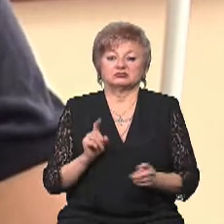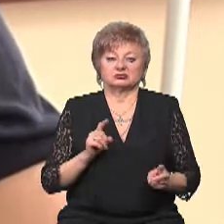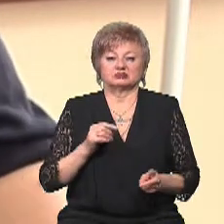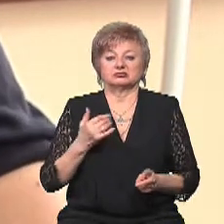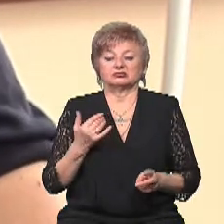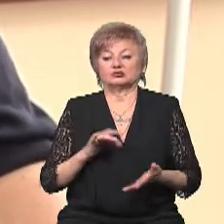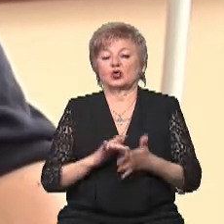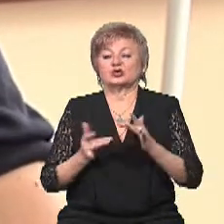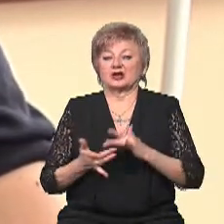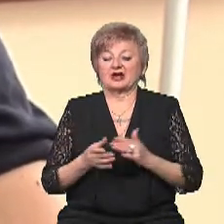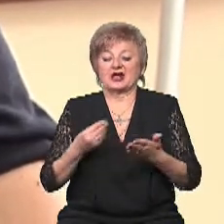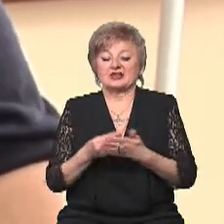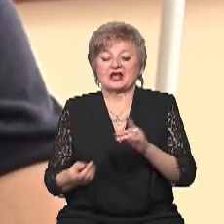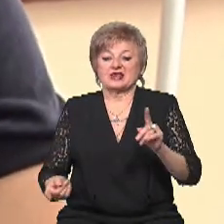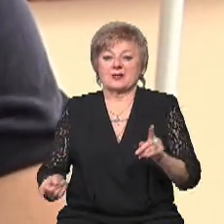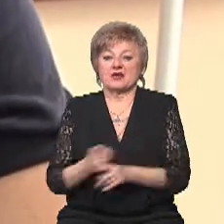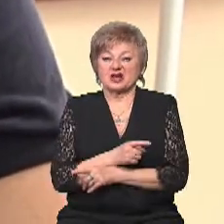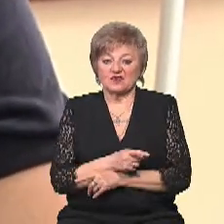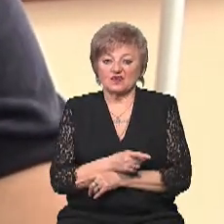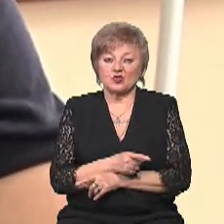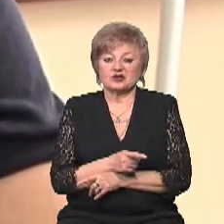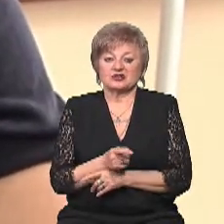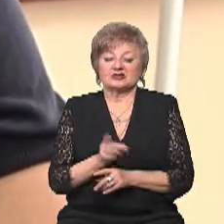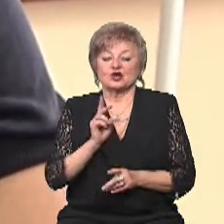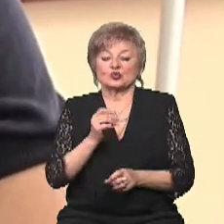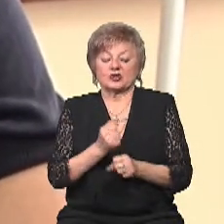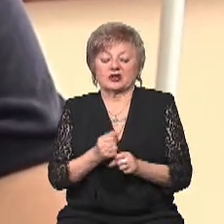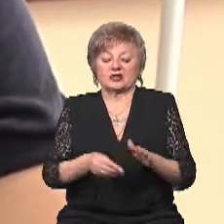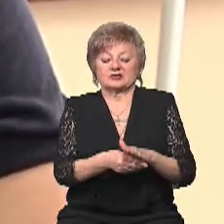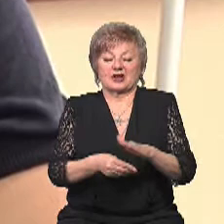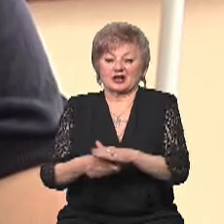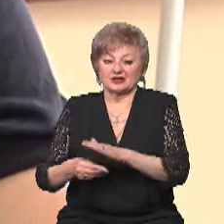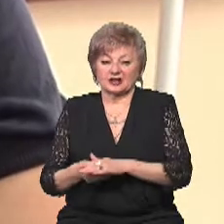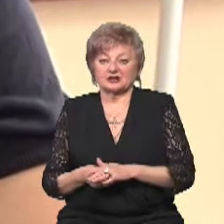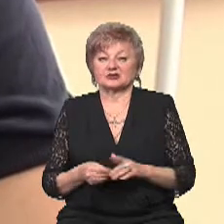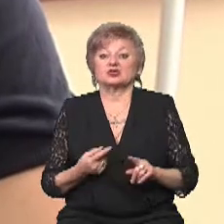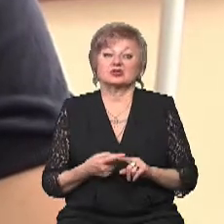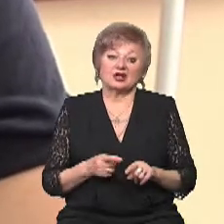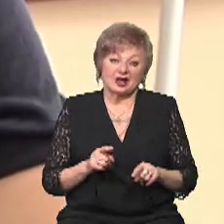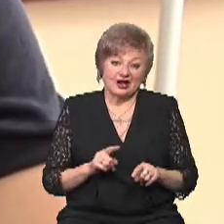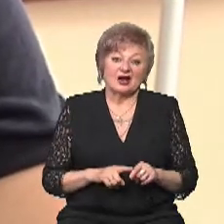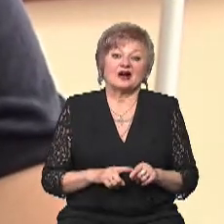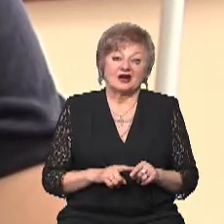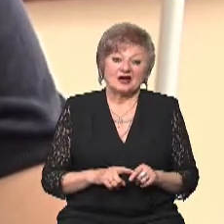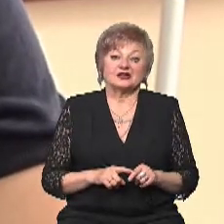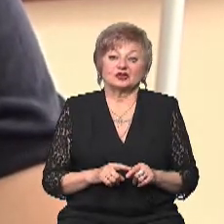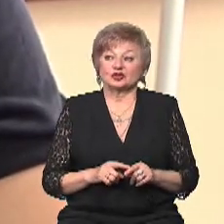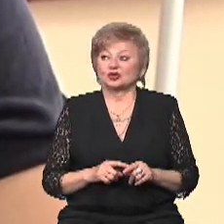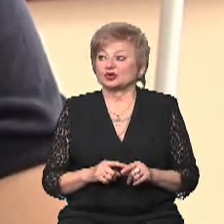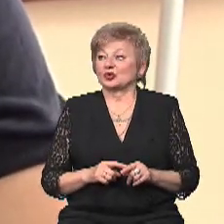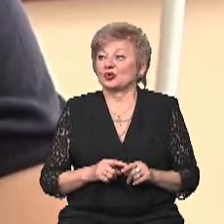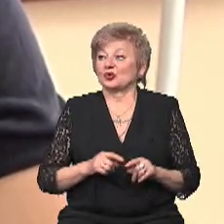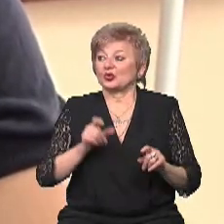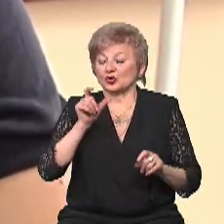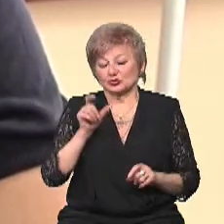далее. Деньги переводятся потом этим же закладчикам. Вот, как правило, показывают закладчиков, которые задерживают. Это в основном студенты